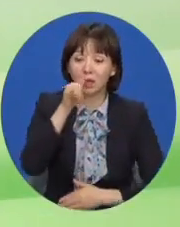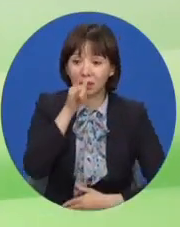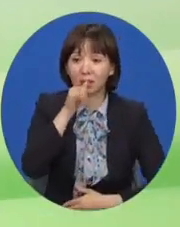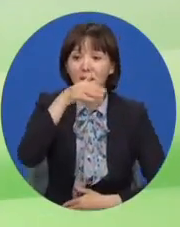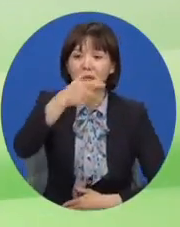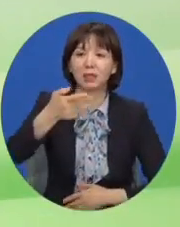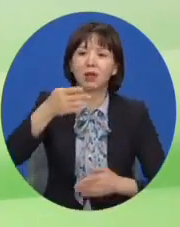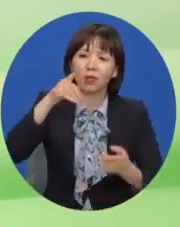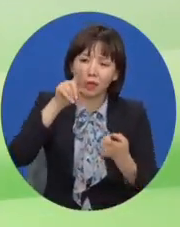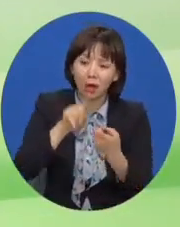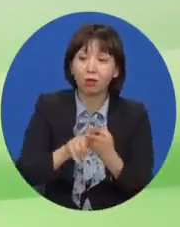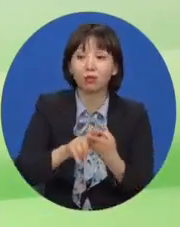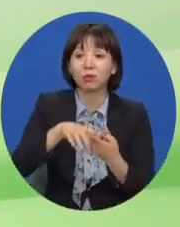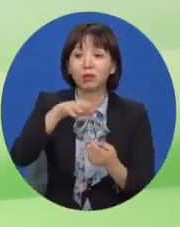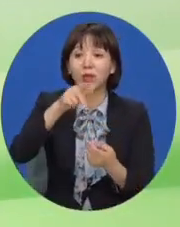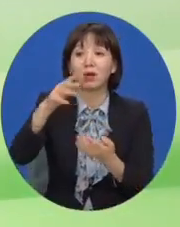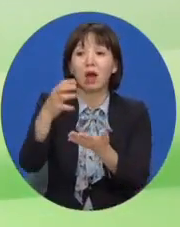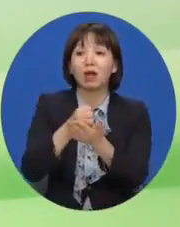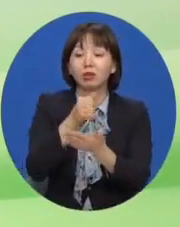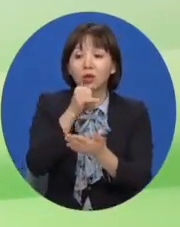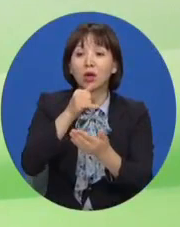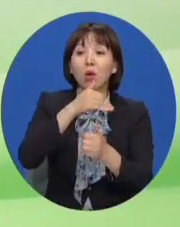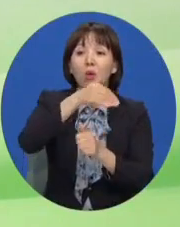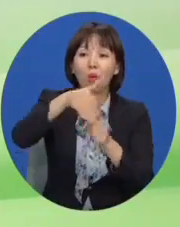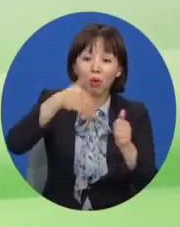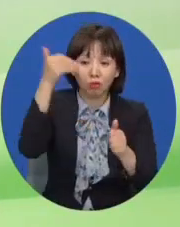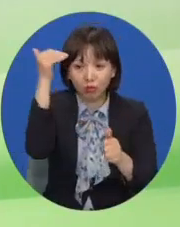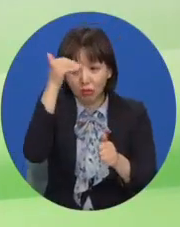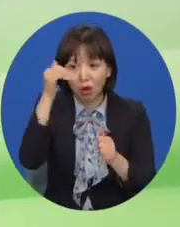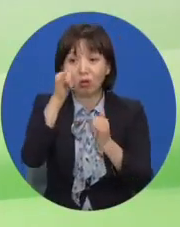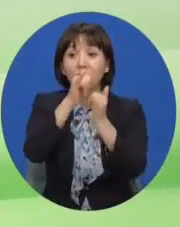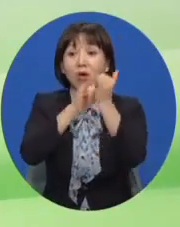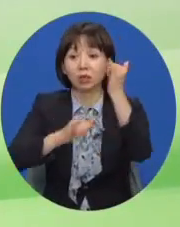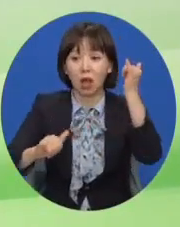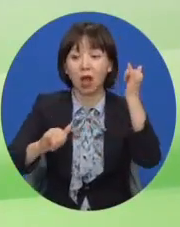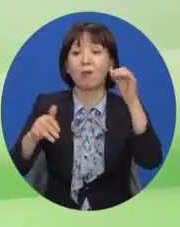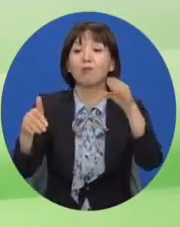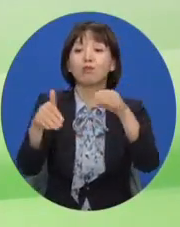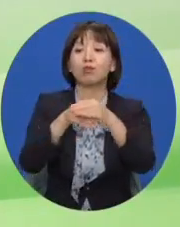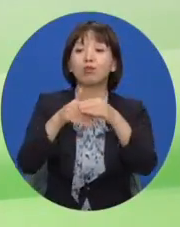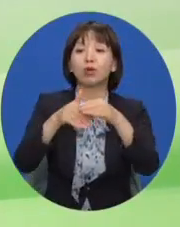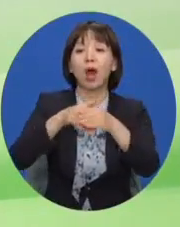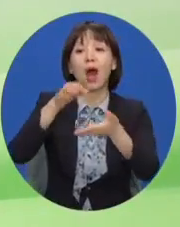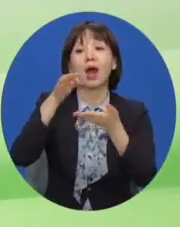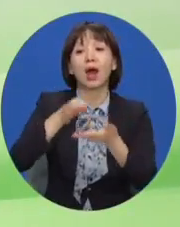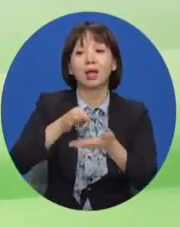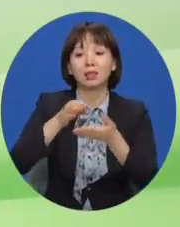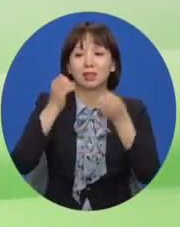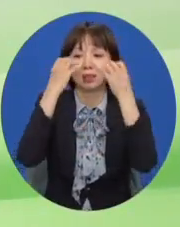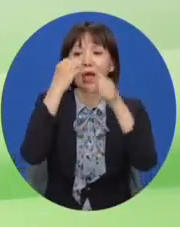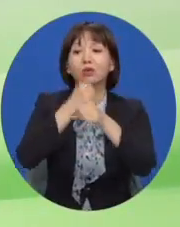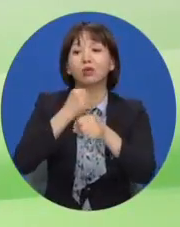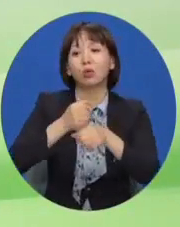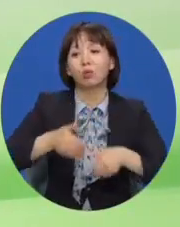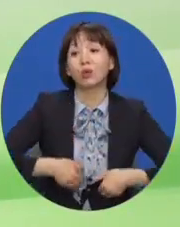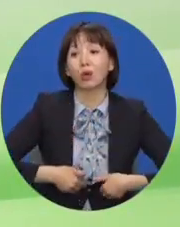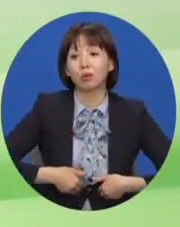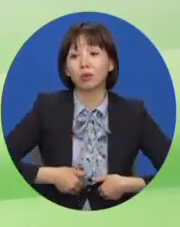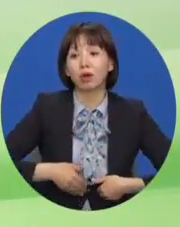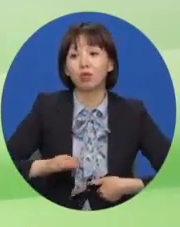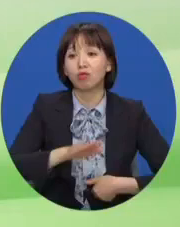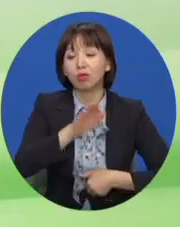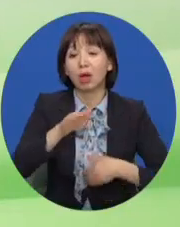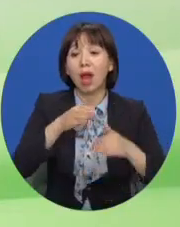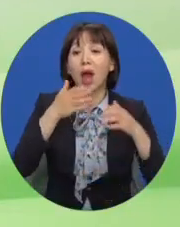제천다움, 제천이 가지고 있는 환경, 역사 이런 문화를 가치를 창조를 해야 됩니다. 우리가